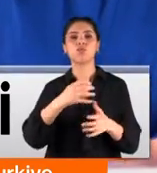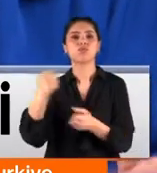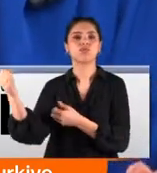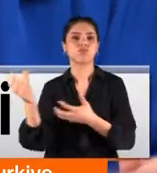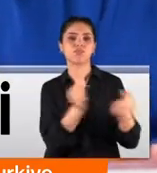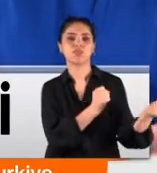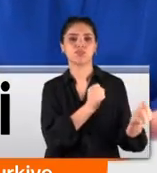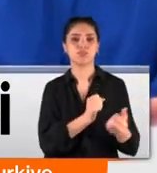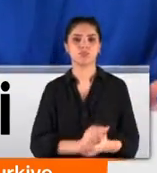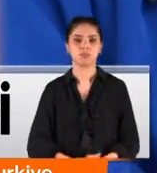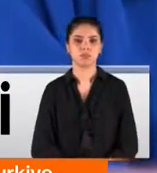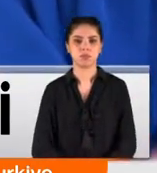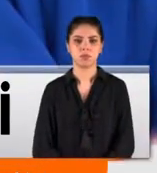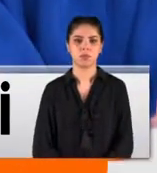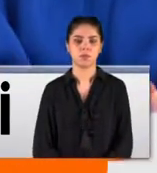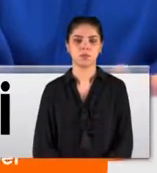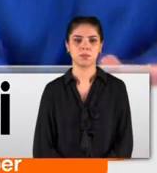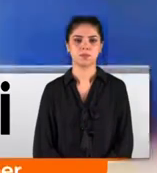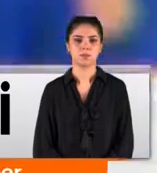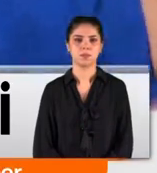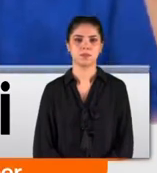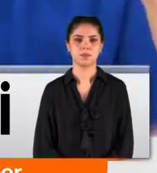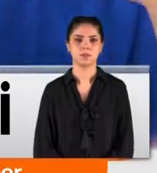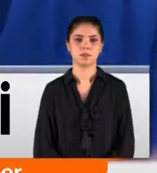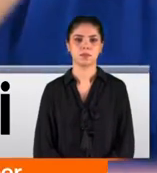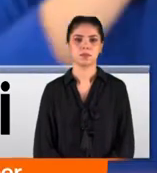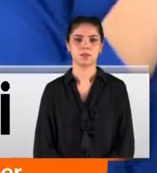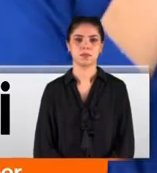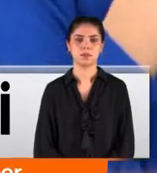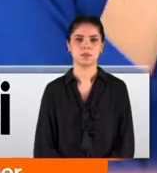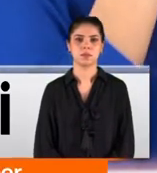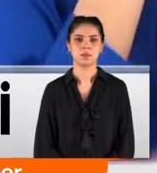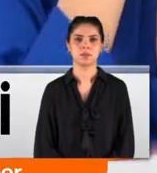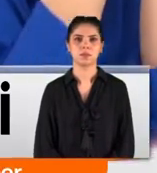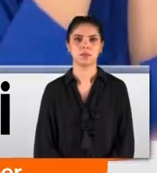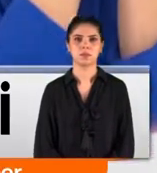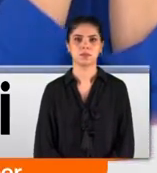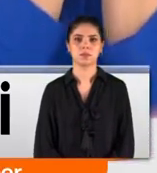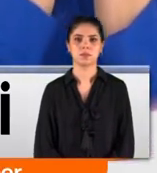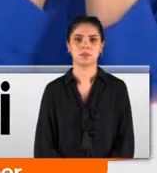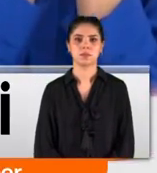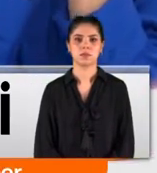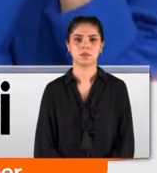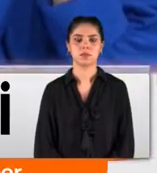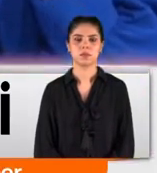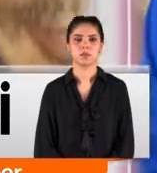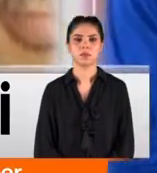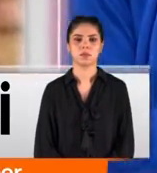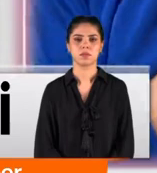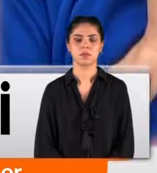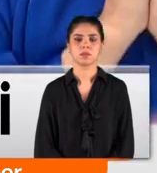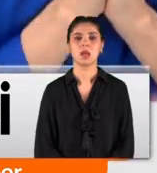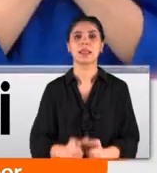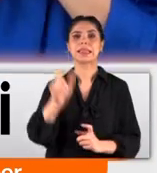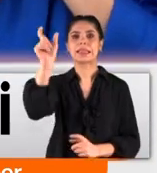senin başını yesin. Çok mu önemli papağan? Senden değerli papağanım benim. Sanki dünyada papağan bitmiş arkadaş. Pet shop dolu papağan gitsin alsın.